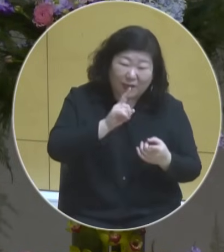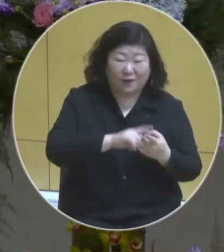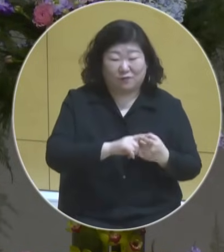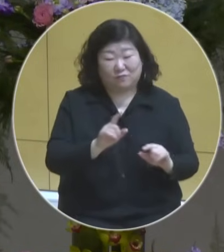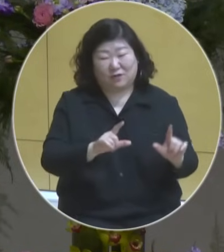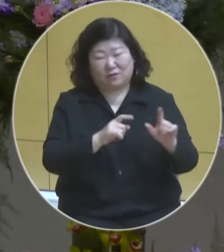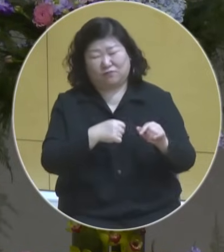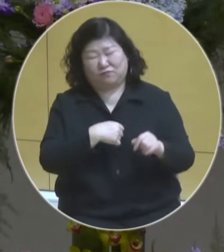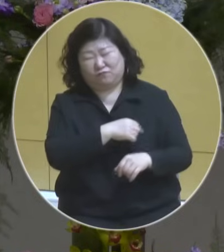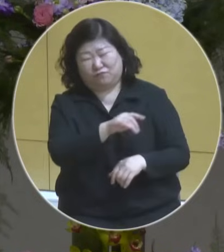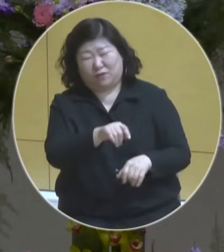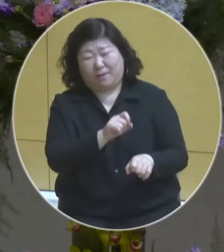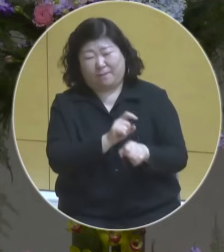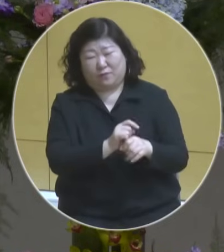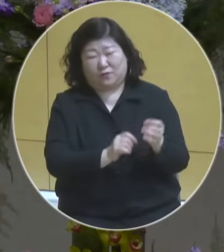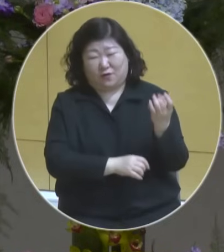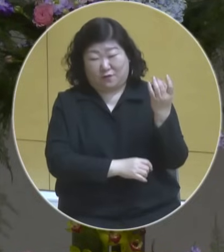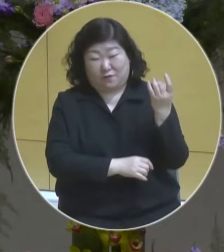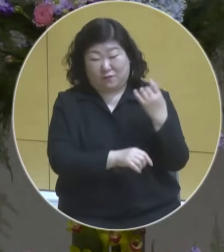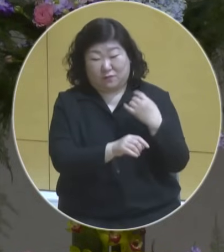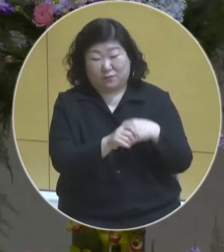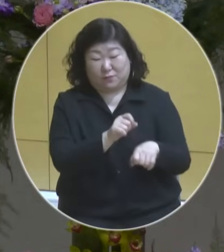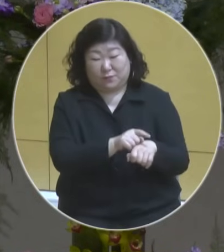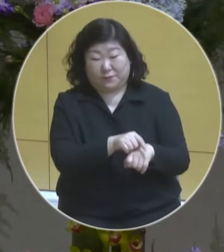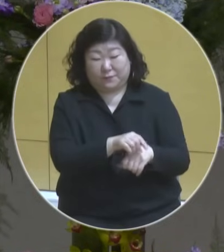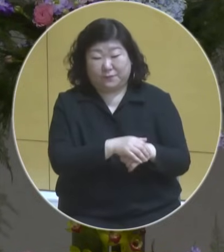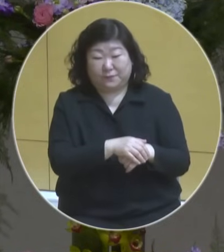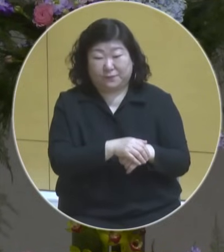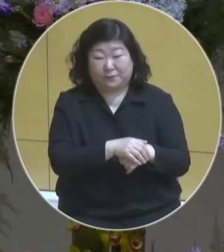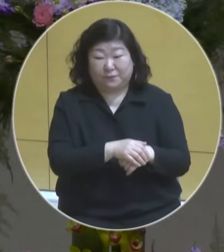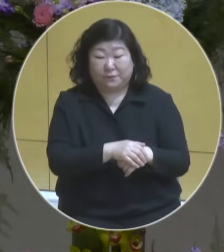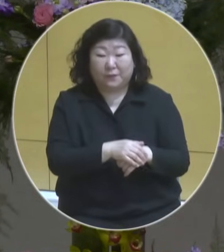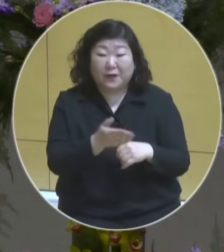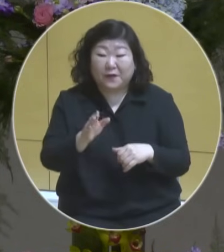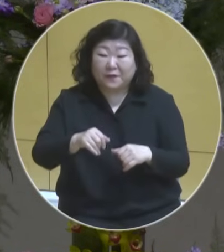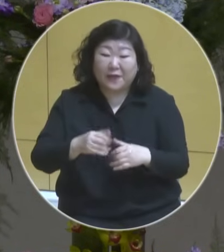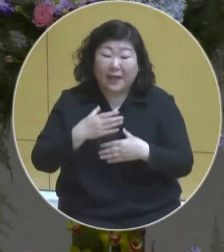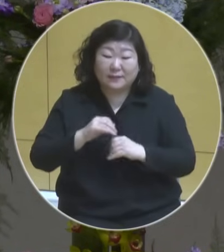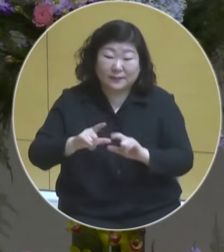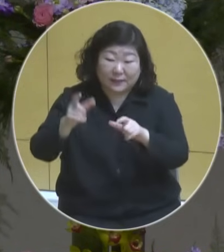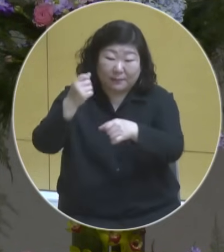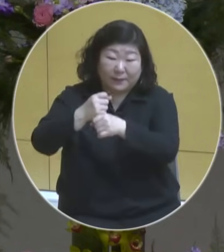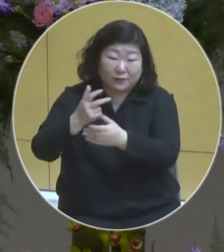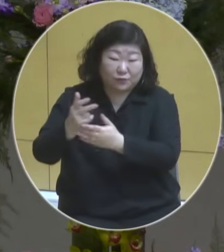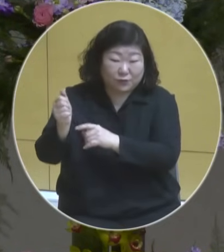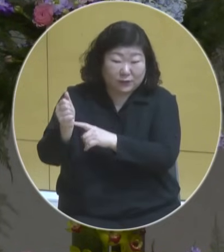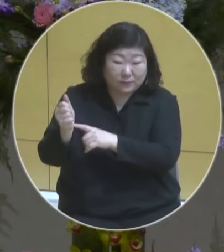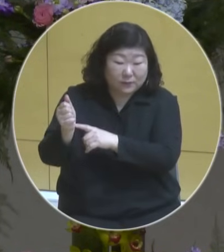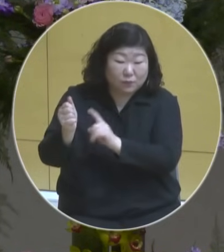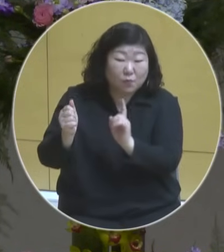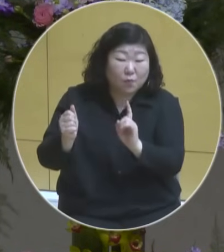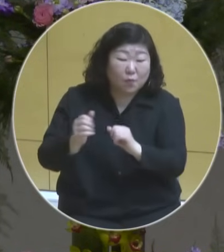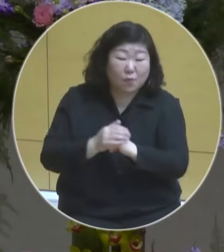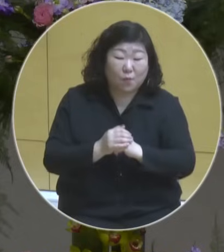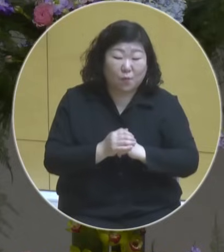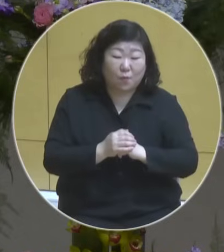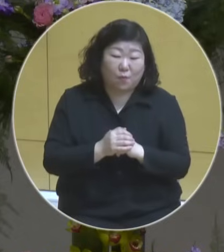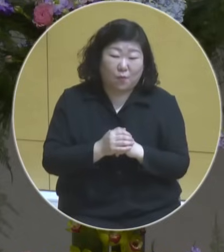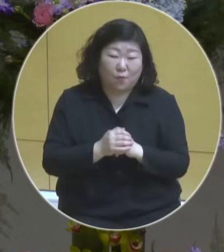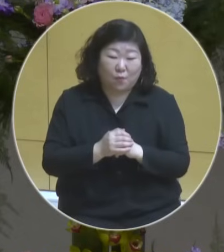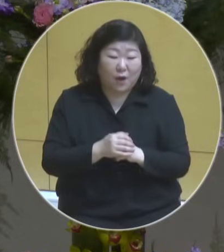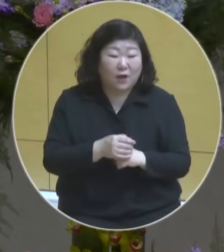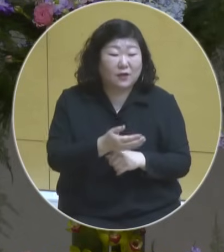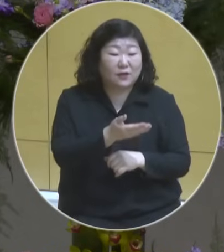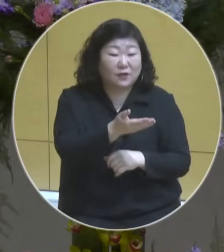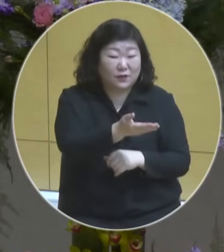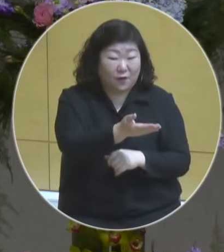본성이라는 거예요 그 가운데서 주님께서이 안식일을 만드신 것은 그 가운데서 너의 삶이 하나님께